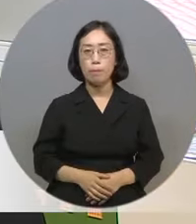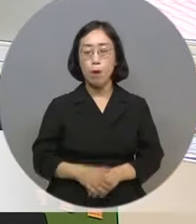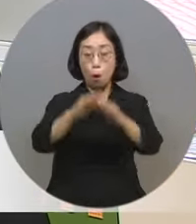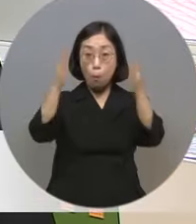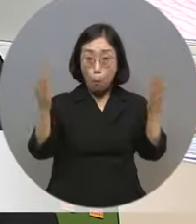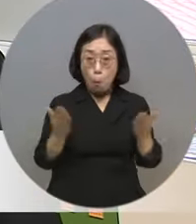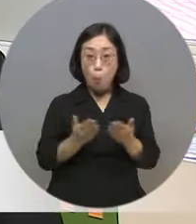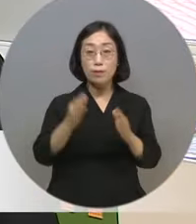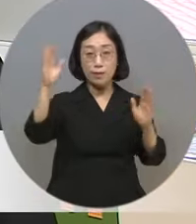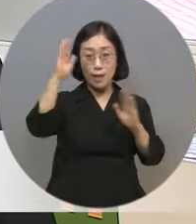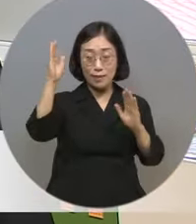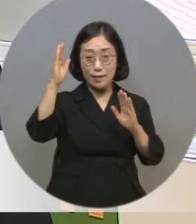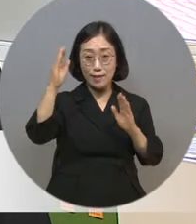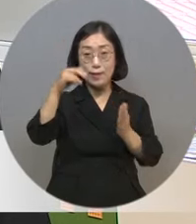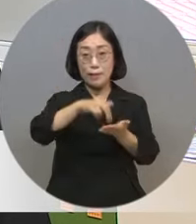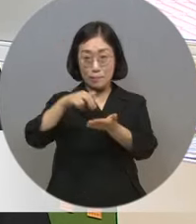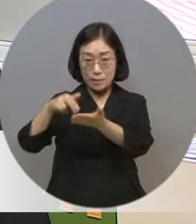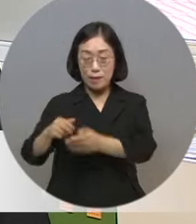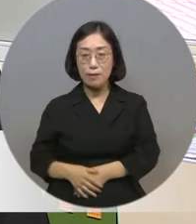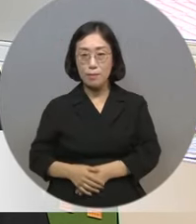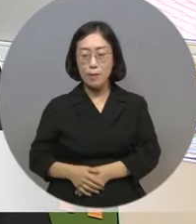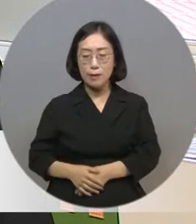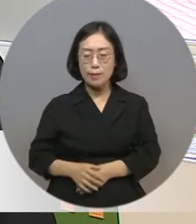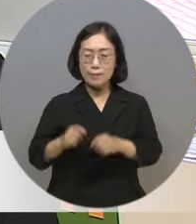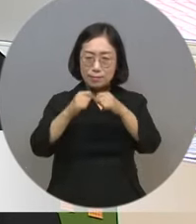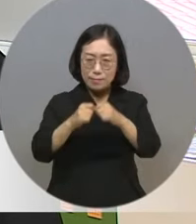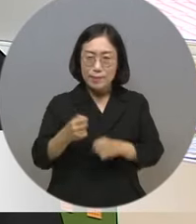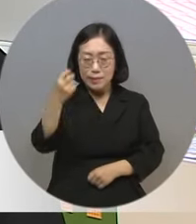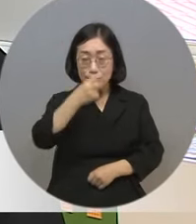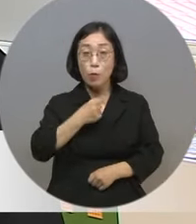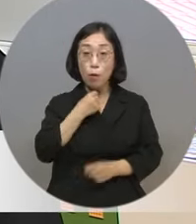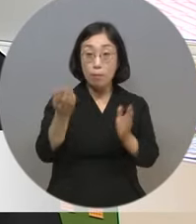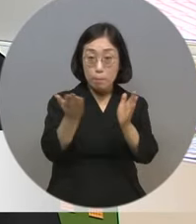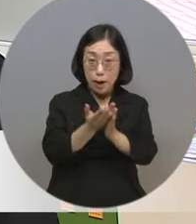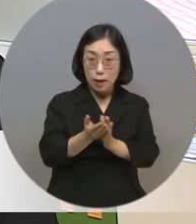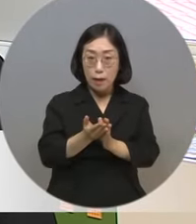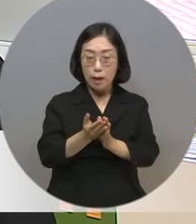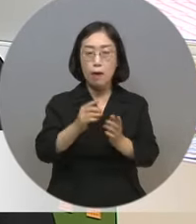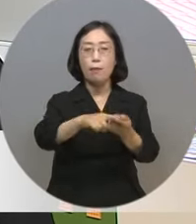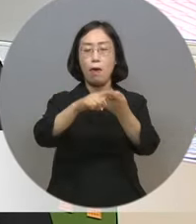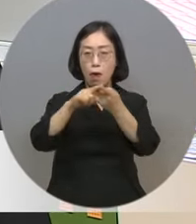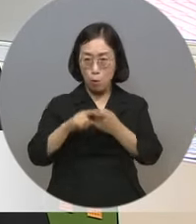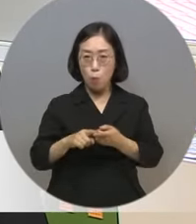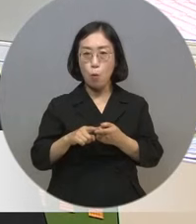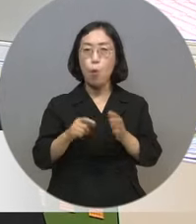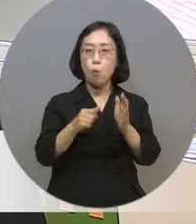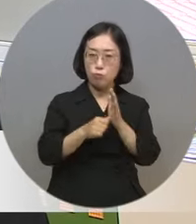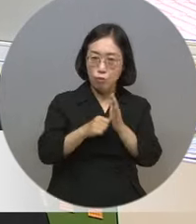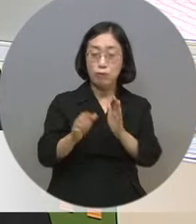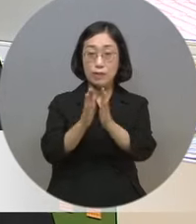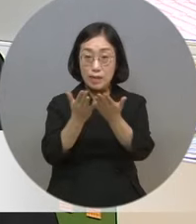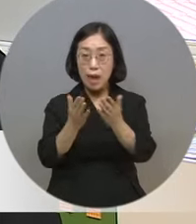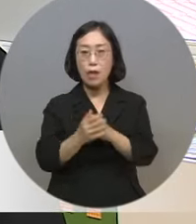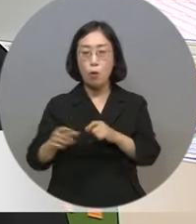모든 아이들이라는 입장에서 함께 찾아가고 살펴보면서 요구를 확인하고 그걸 반영한 교구나 교재 그리고 더